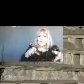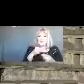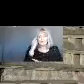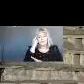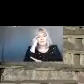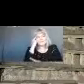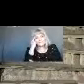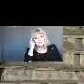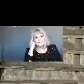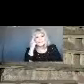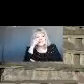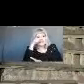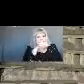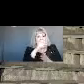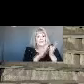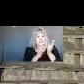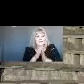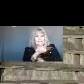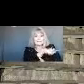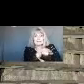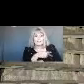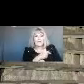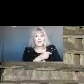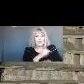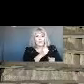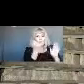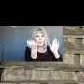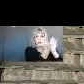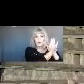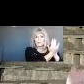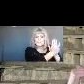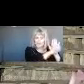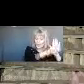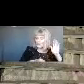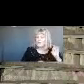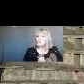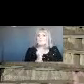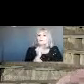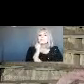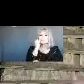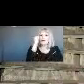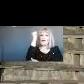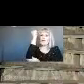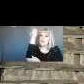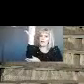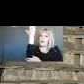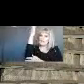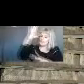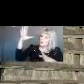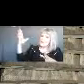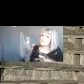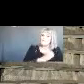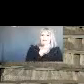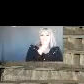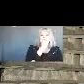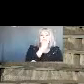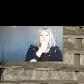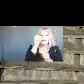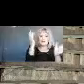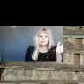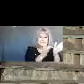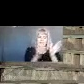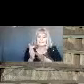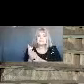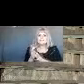dat God hierdie Jesus wat julle gekruisig het, opgewek het uit die dood en daarmee het hom Here en Christus